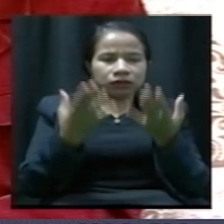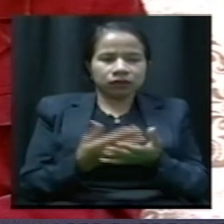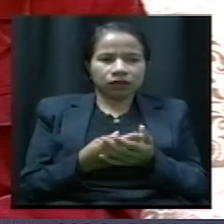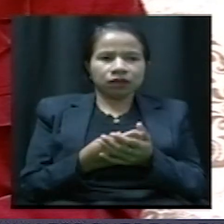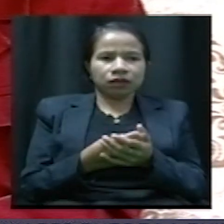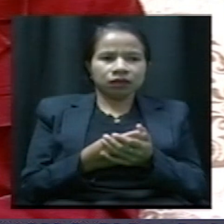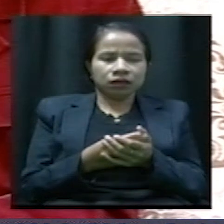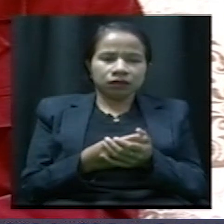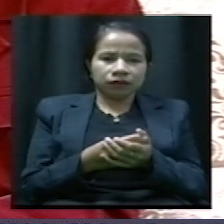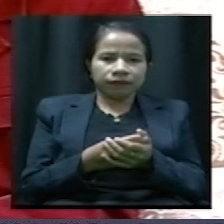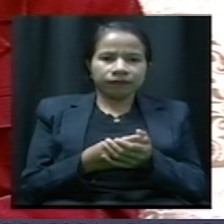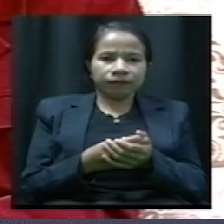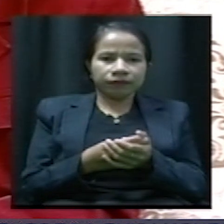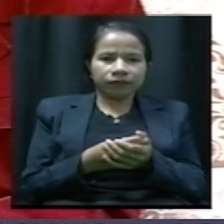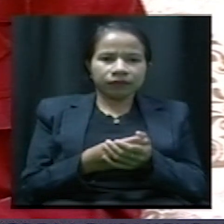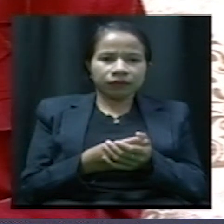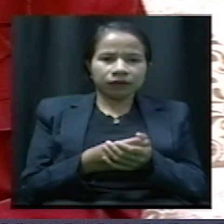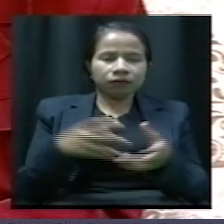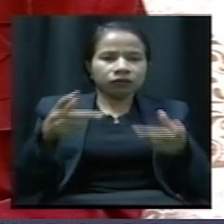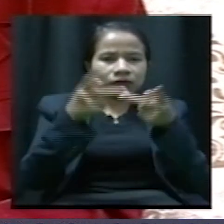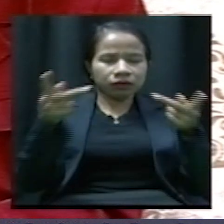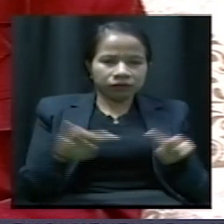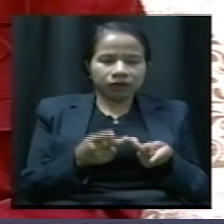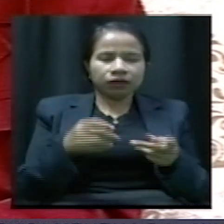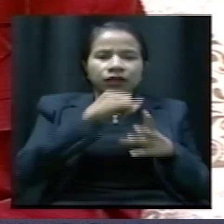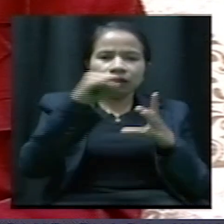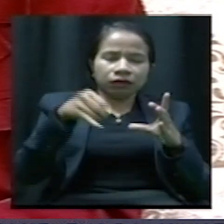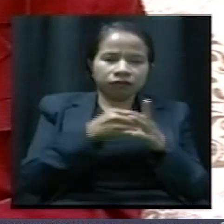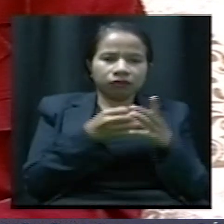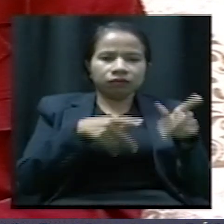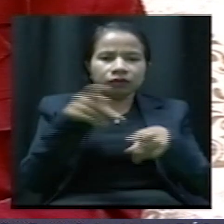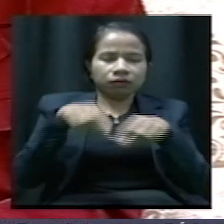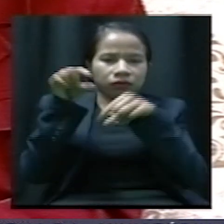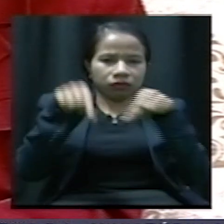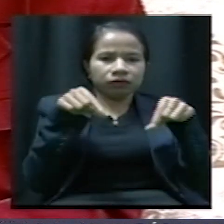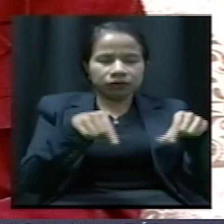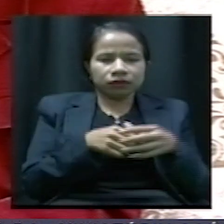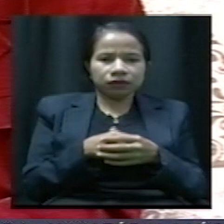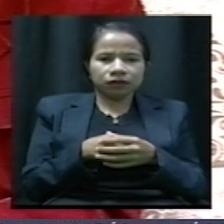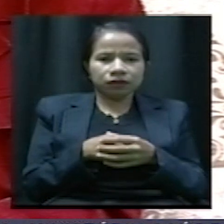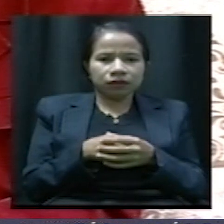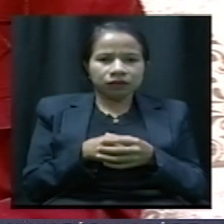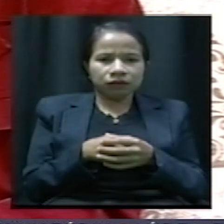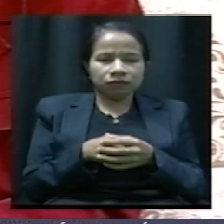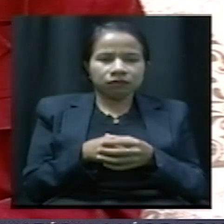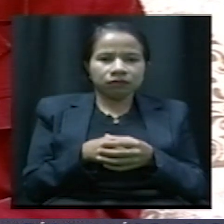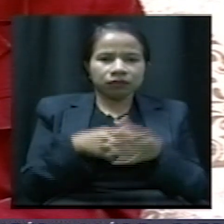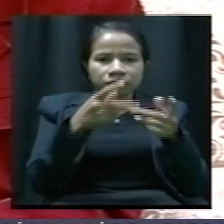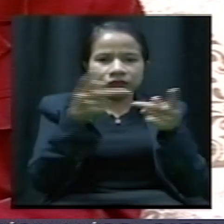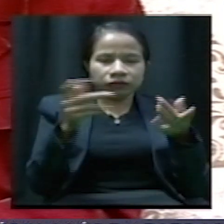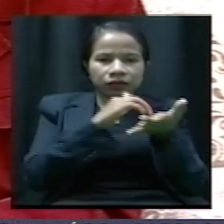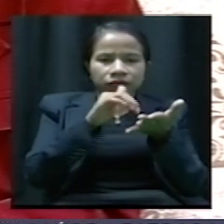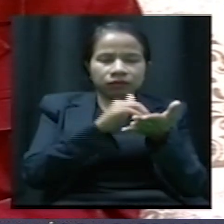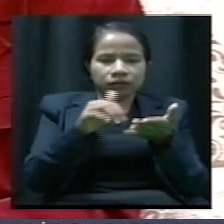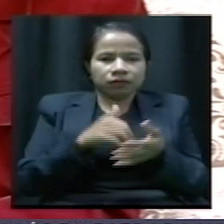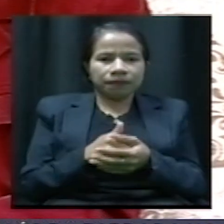papel institusaun durante ne hodi involve ema hodi deficiencia sira iha ita bot ninia knar ba iha sentro formasaun